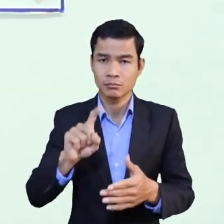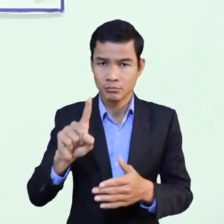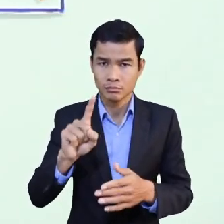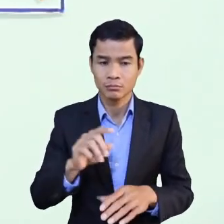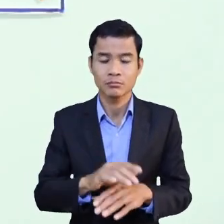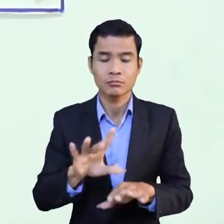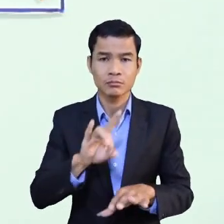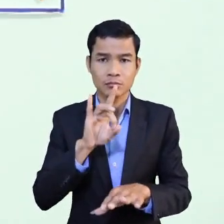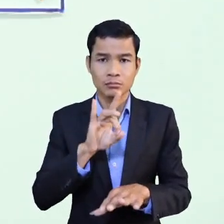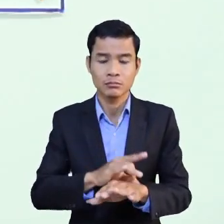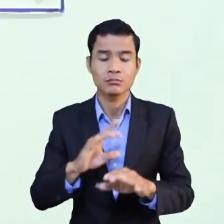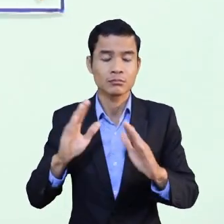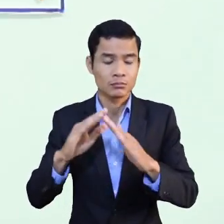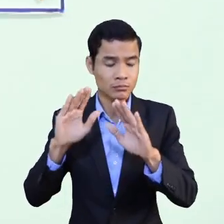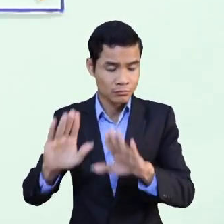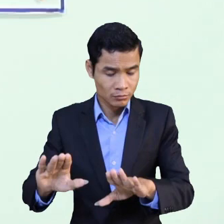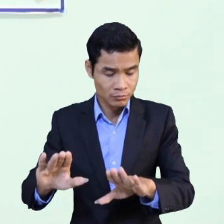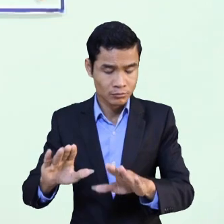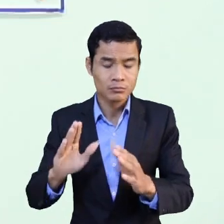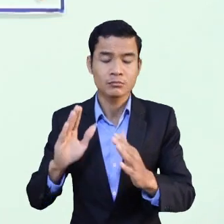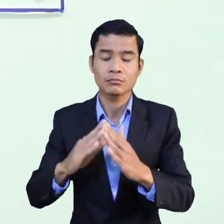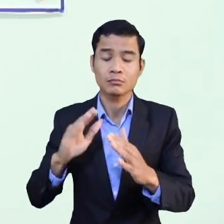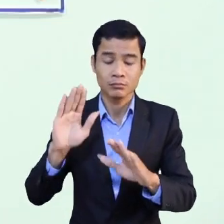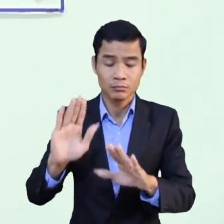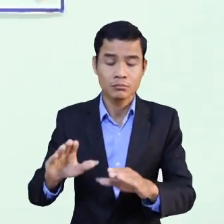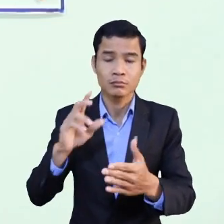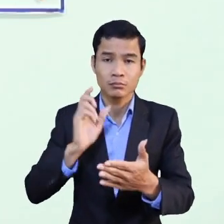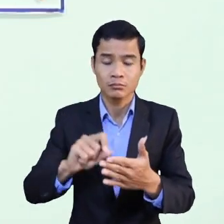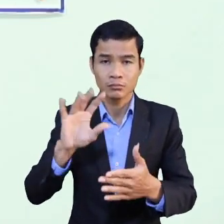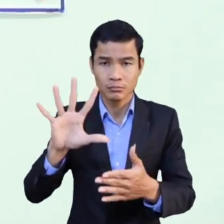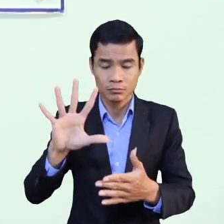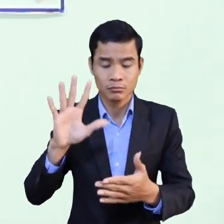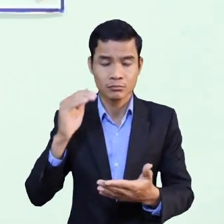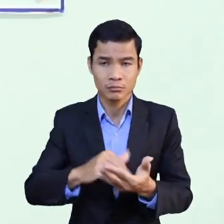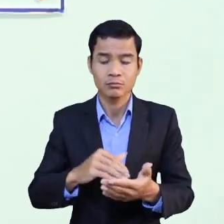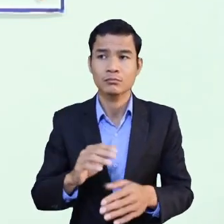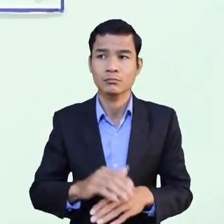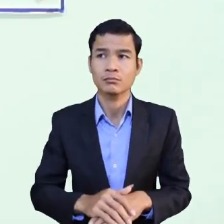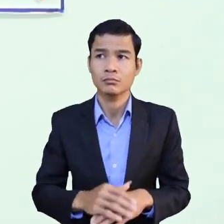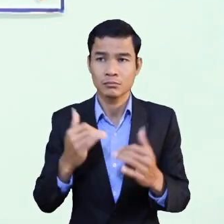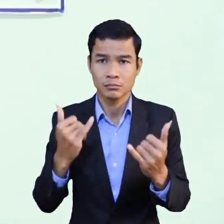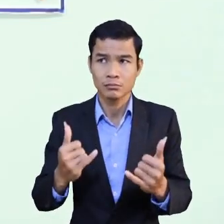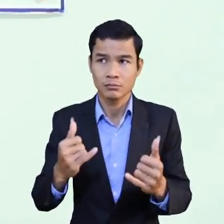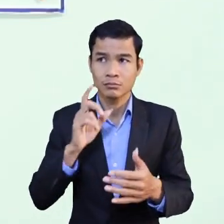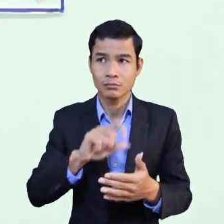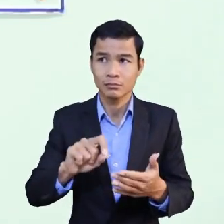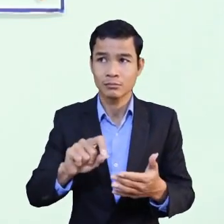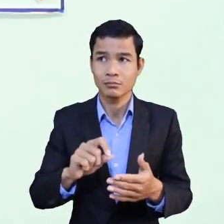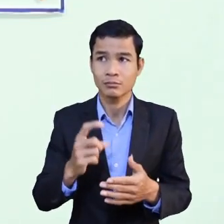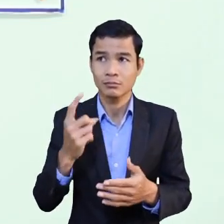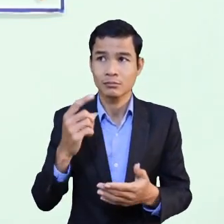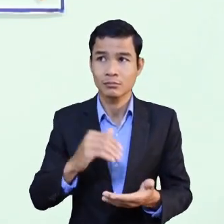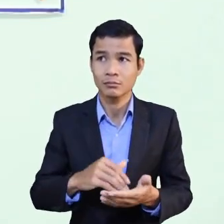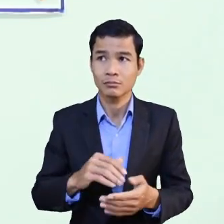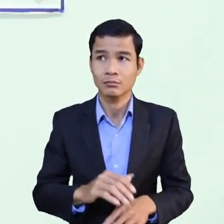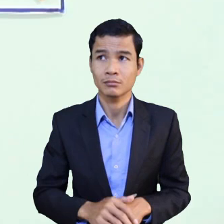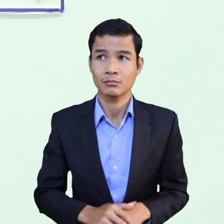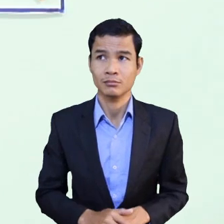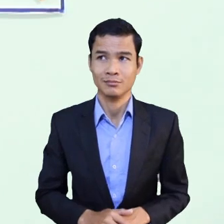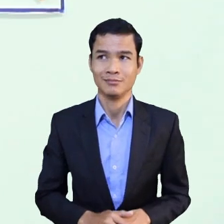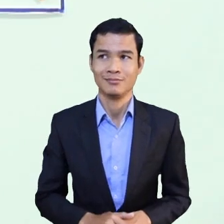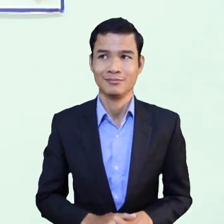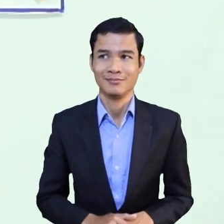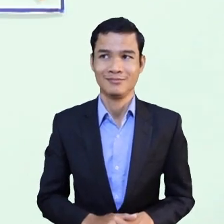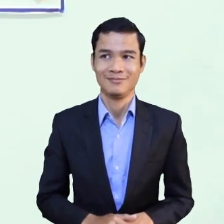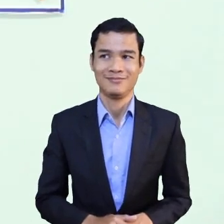ទៅកូនពេលនៅផ្ទះកូនសរសេរបន្ថែម5ដងទៀតណាចាឥឡូវកូនសរសេរតាមអ្នកគ្រូស្រៈអេតែមួយហើយទុកសិ